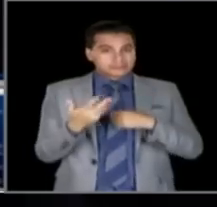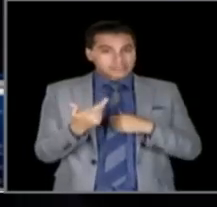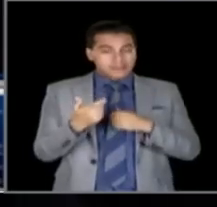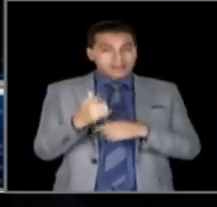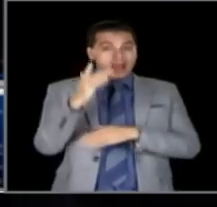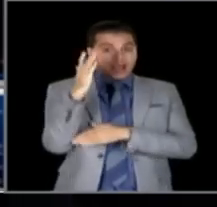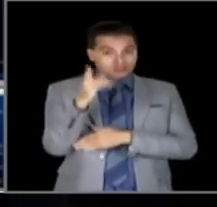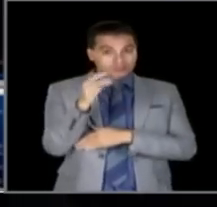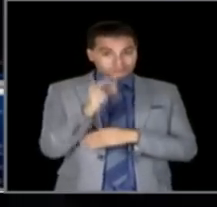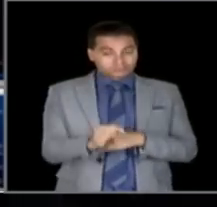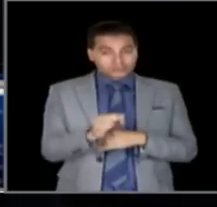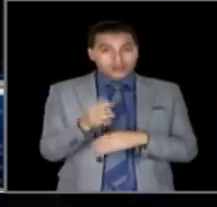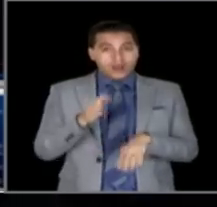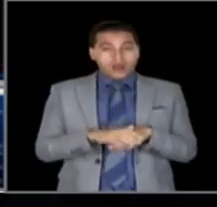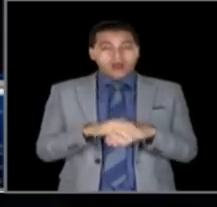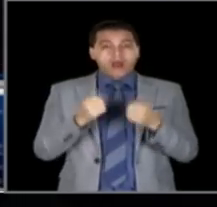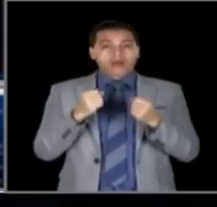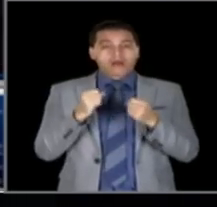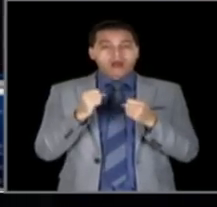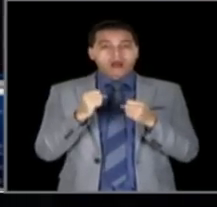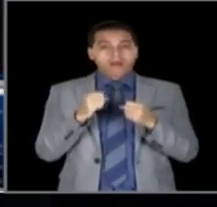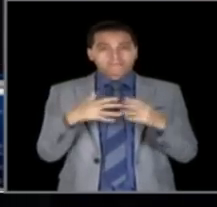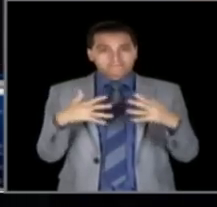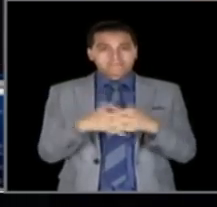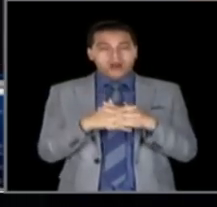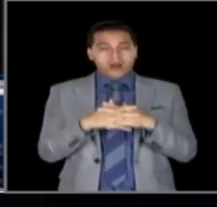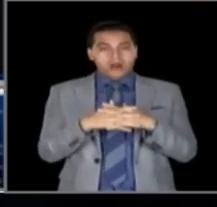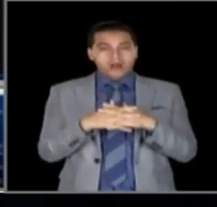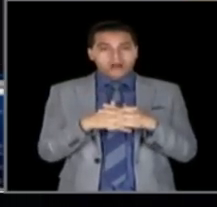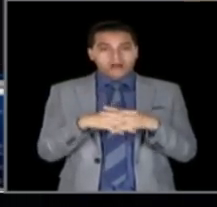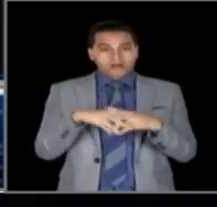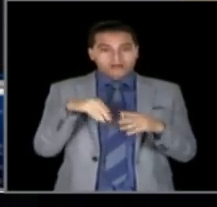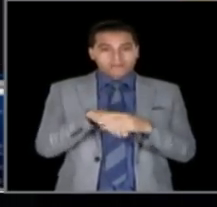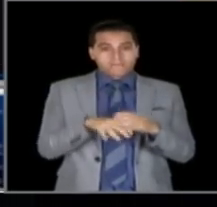مصدر رئيسي للطاقه الكهرومائيه